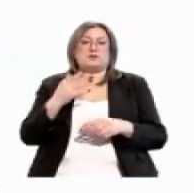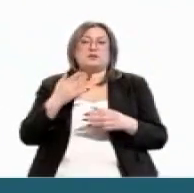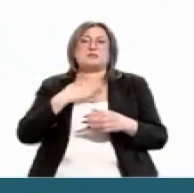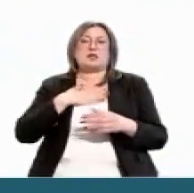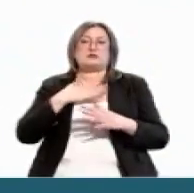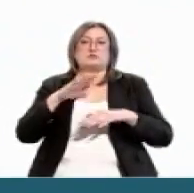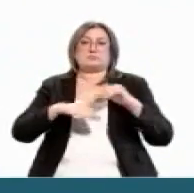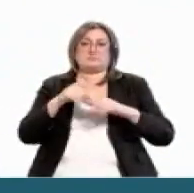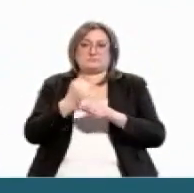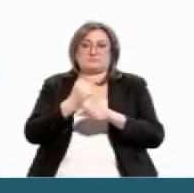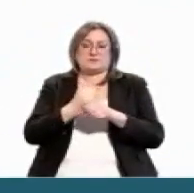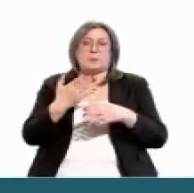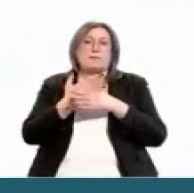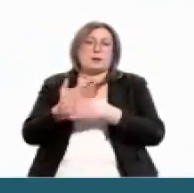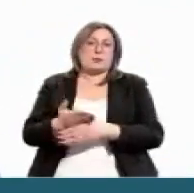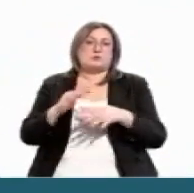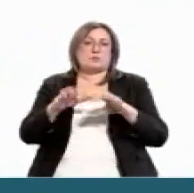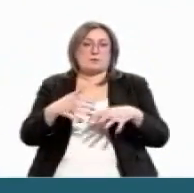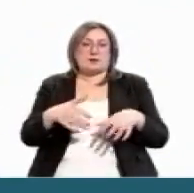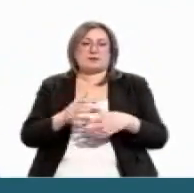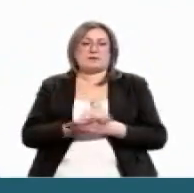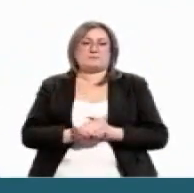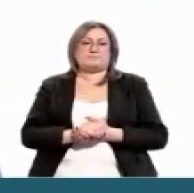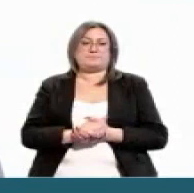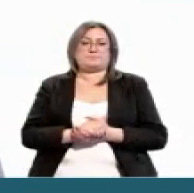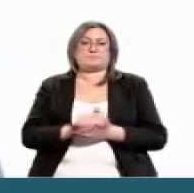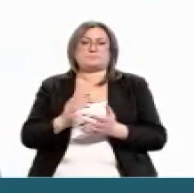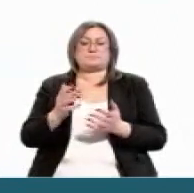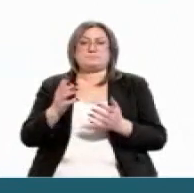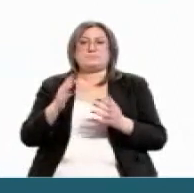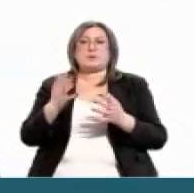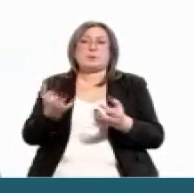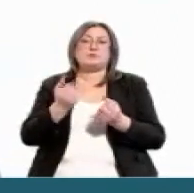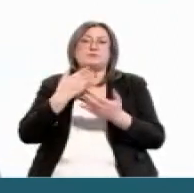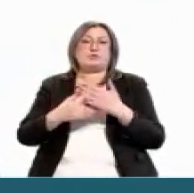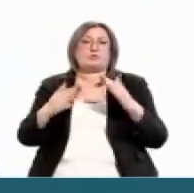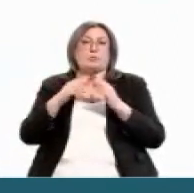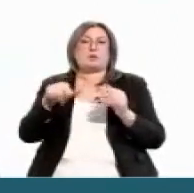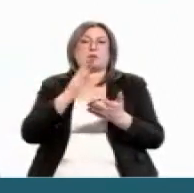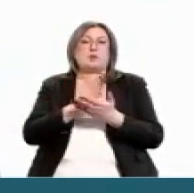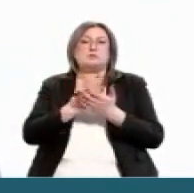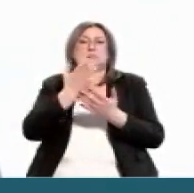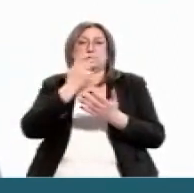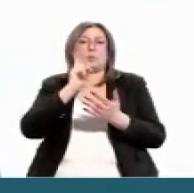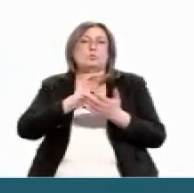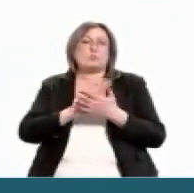наше сооружение помогло собаке, помогло обрести ей дом. Теперь она может находиться в тепле и